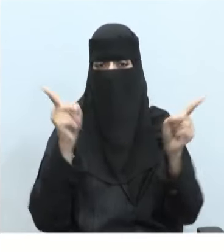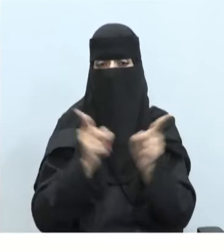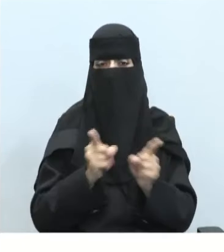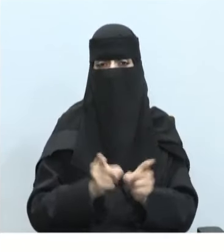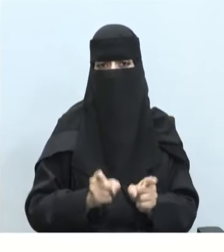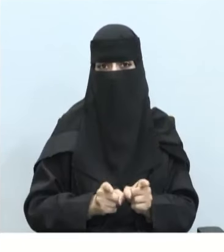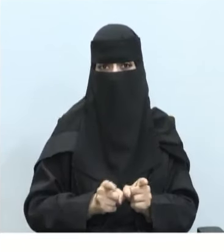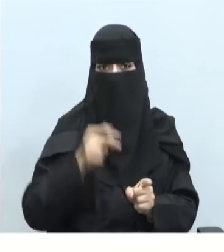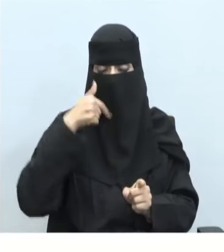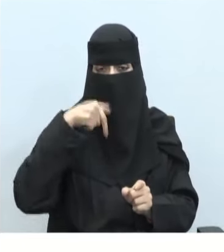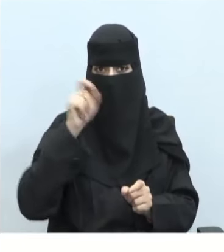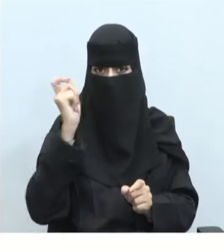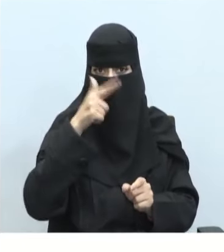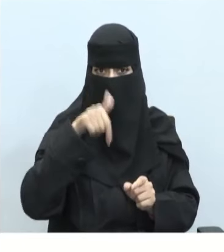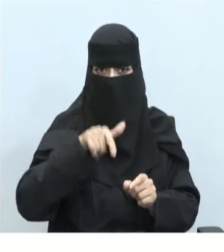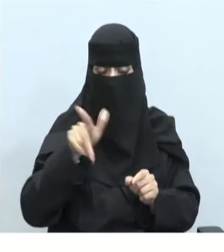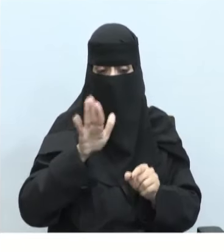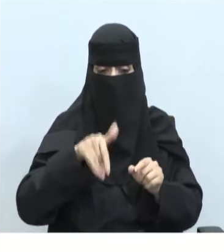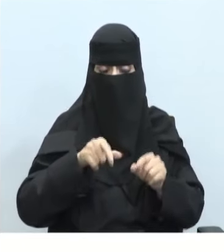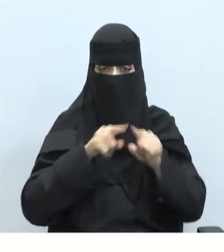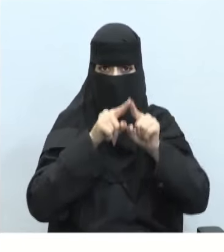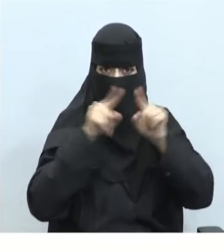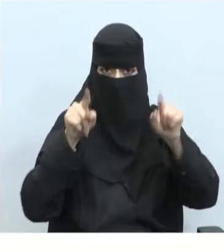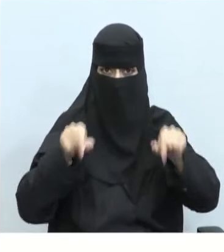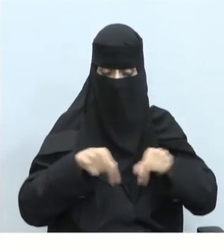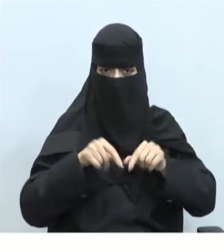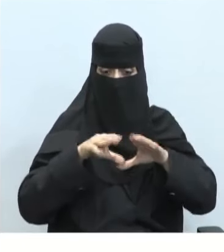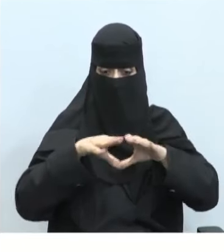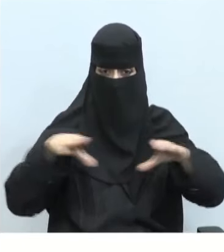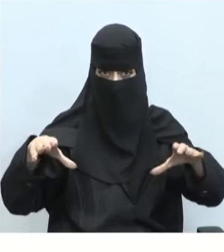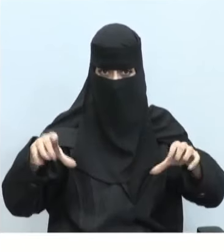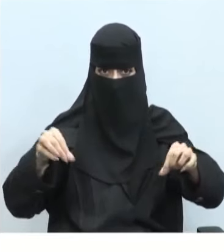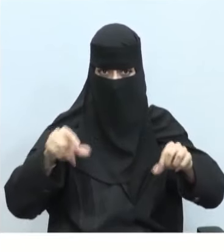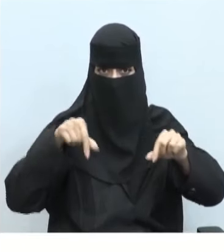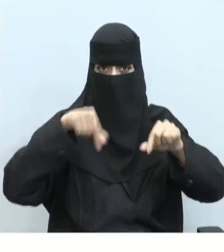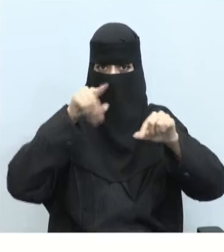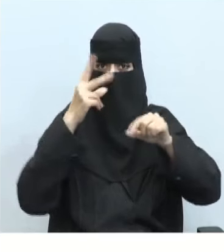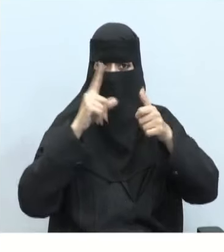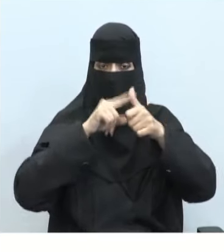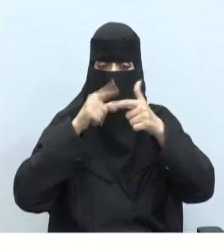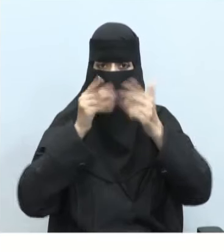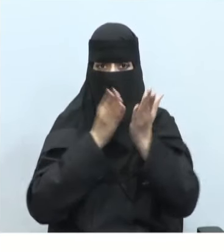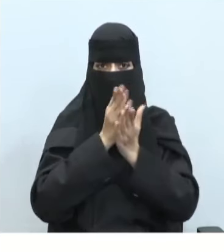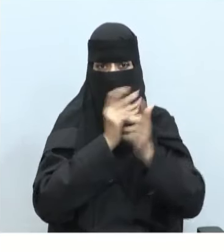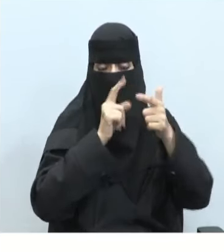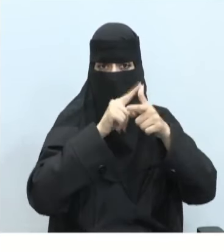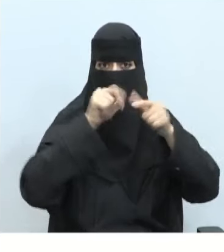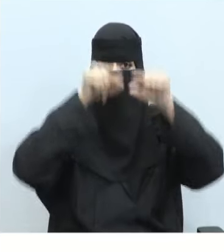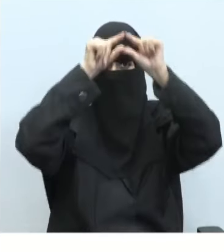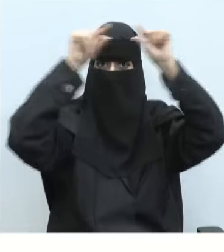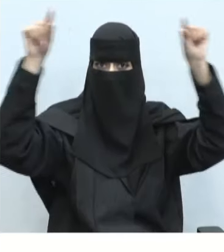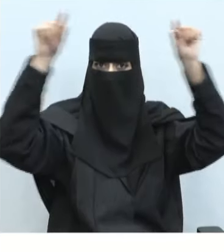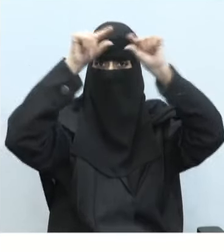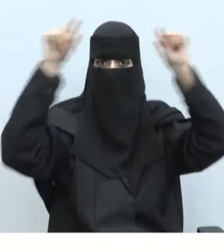النافذه يمكنك اظهارها من خلال التبويب صفحه رئيسيه او الشريط الرئيسي فتجد الامر استبدال او